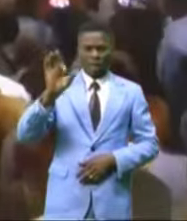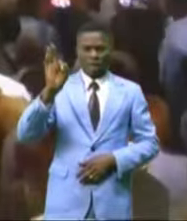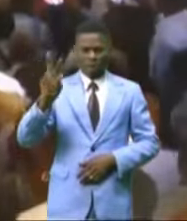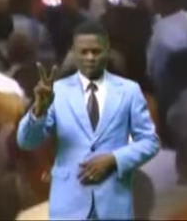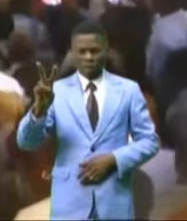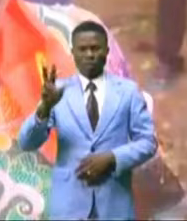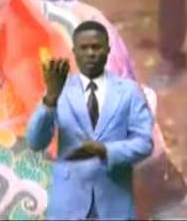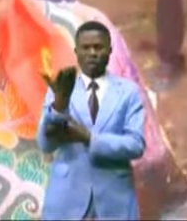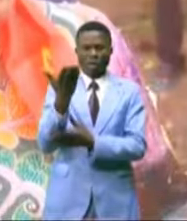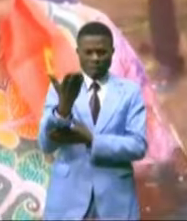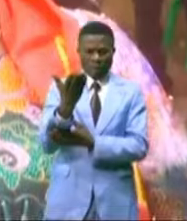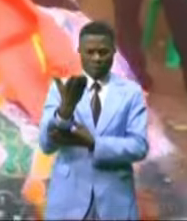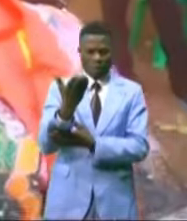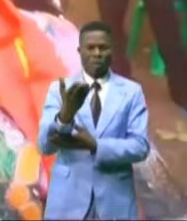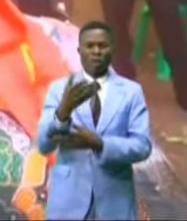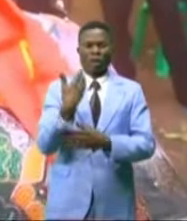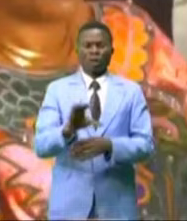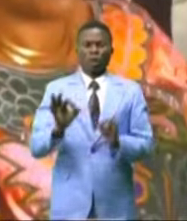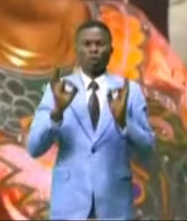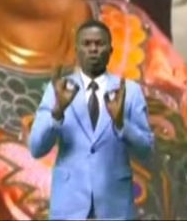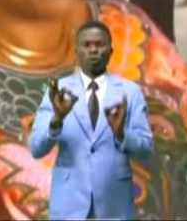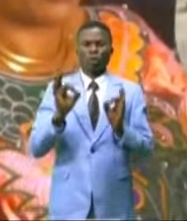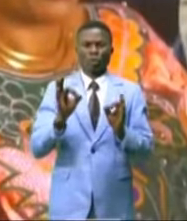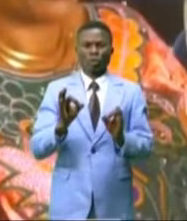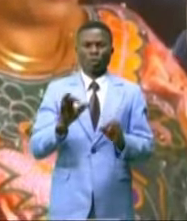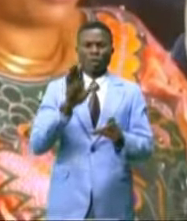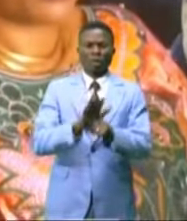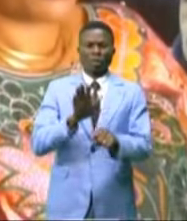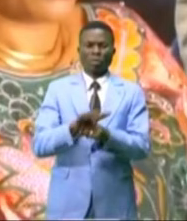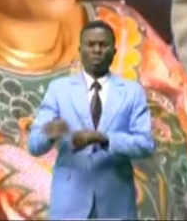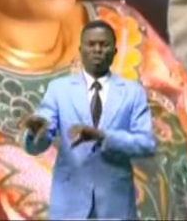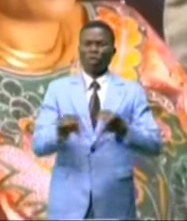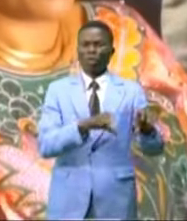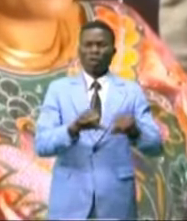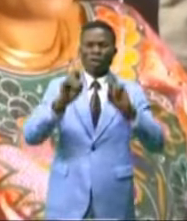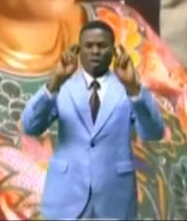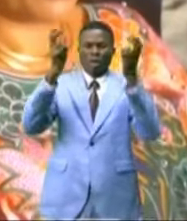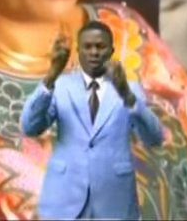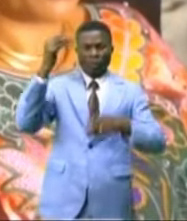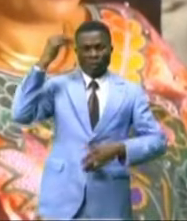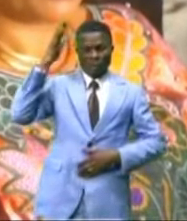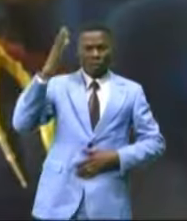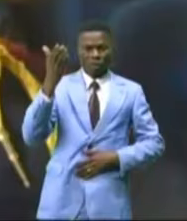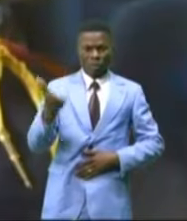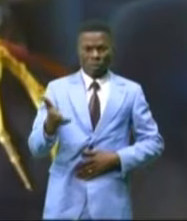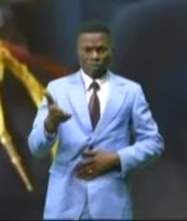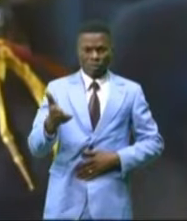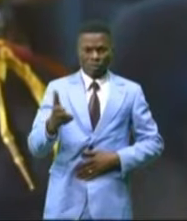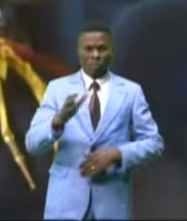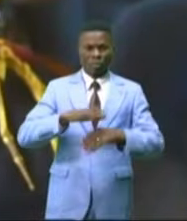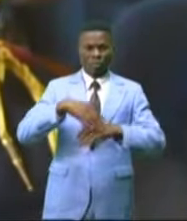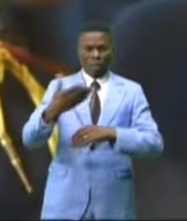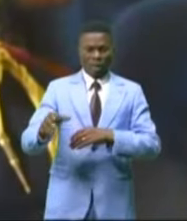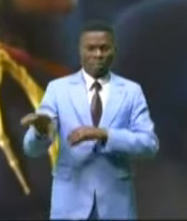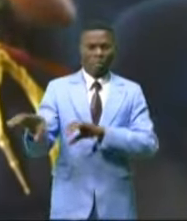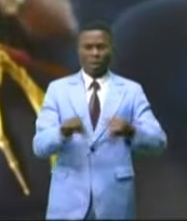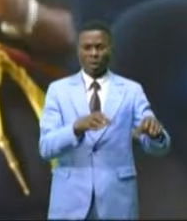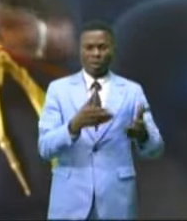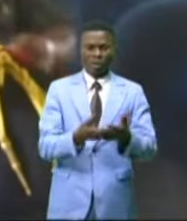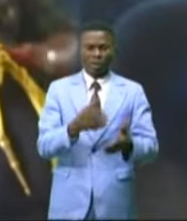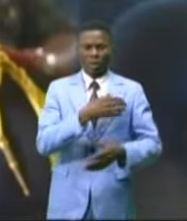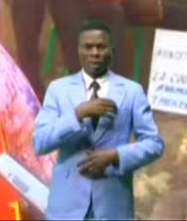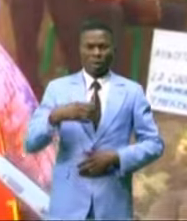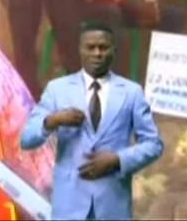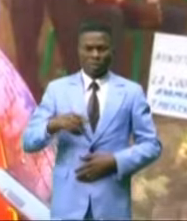jure que par des innovations à porté dans plusieurs domaines de la vie à l'équator à l'ISS de la cérémonie madame